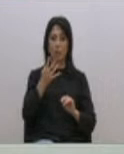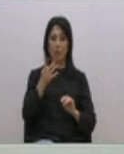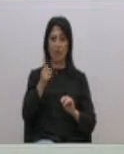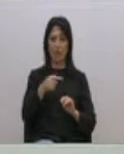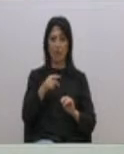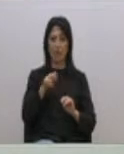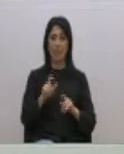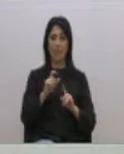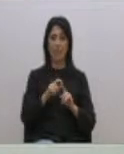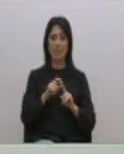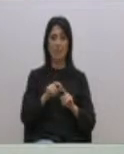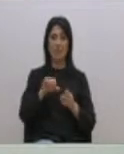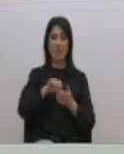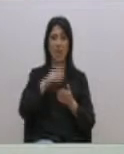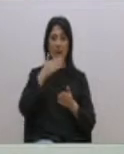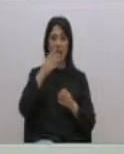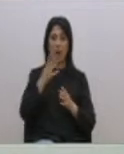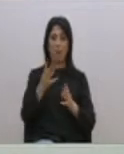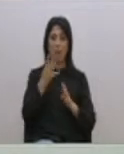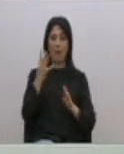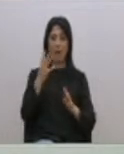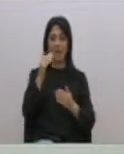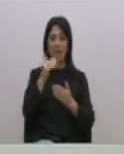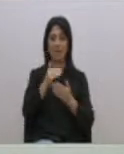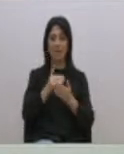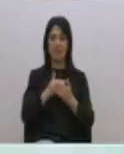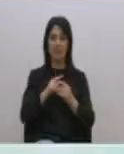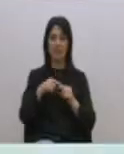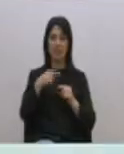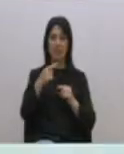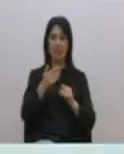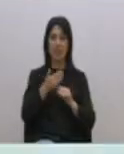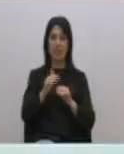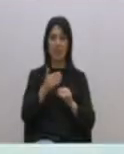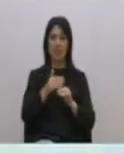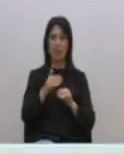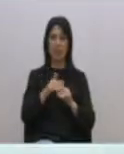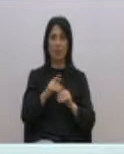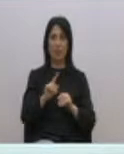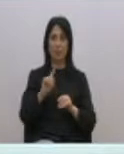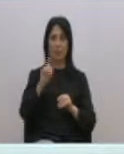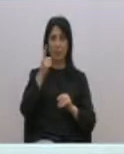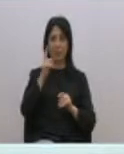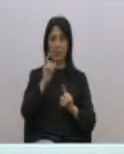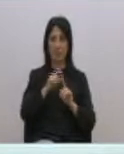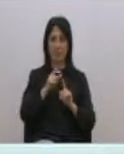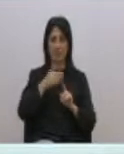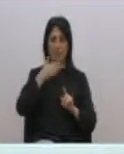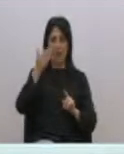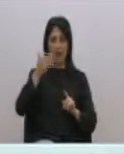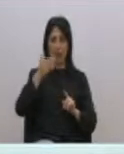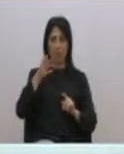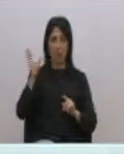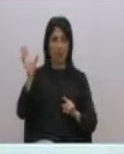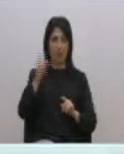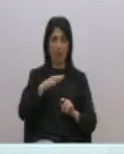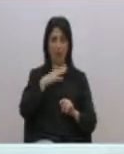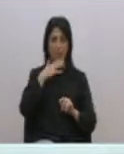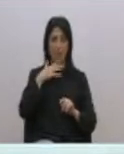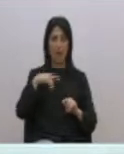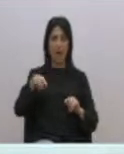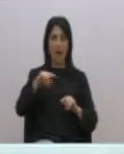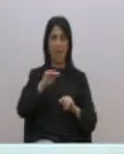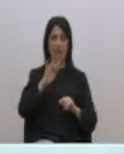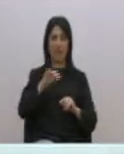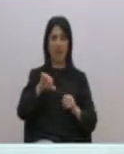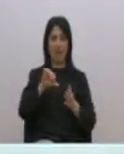პუნქტი, შემდეგი რედაქციით რესულტა რიგითობა განისაზღვრება შემდეგი თანმიმდევრობით. თავდაპირველად სიტყვით გამოდიან ყველაზე მრავალრიცხოვანი